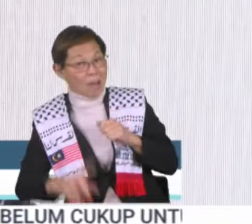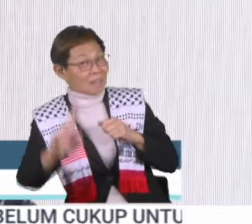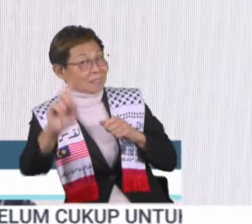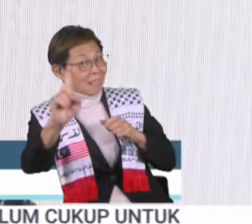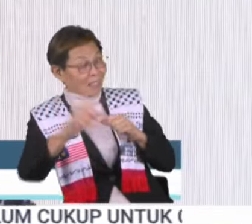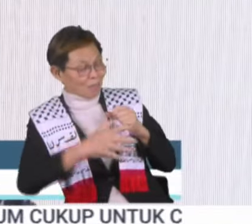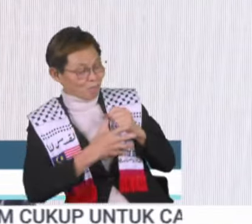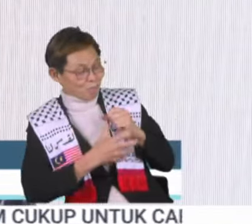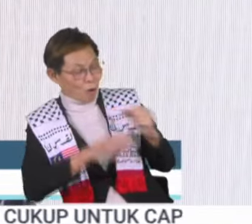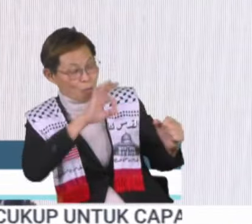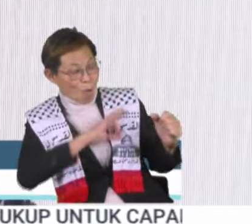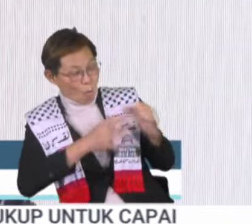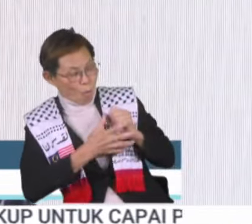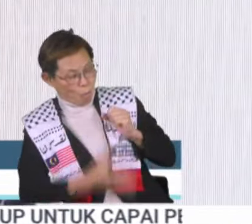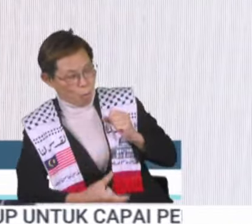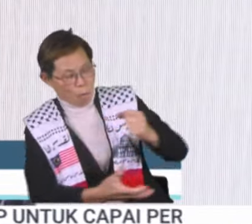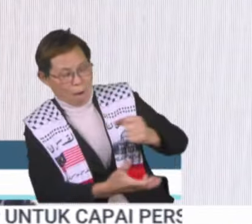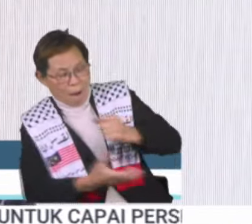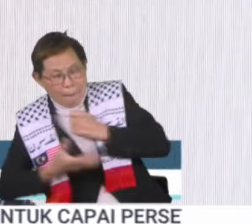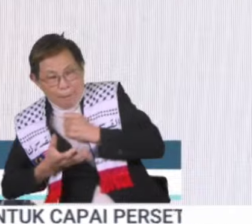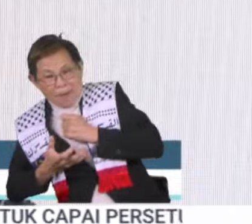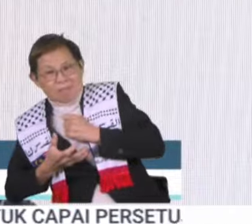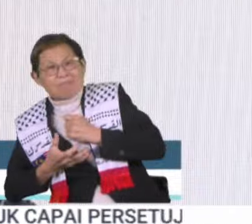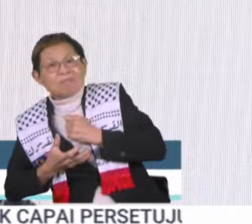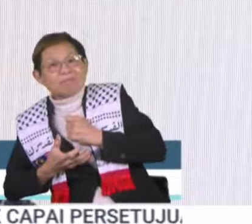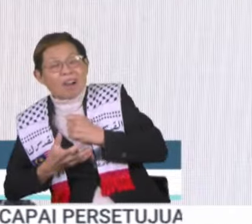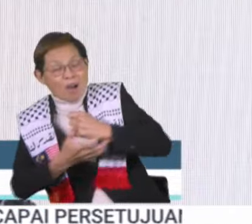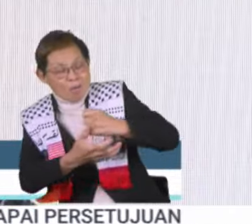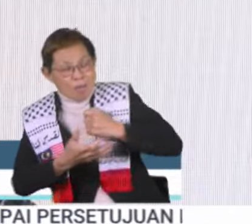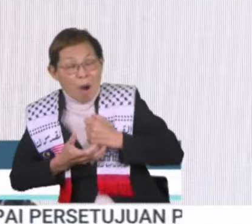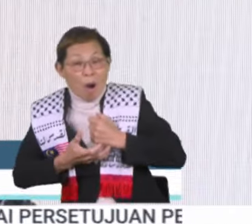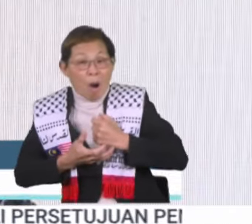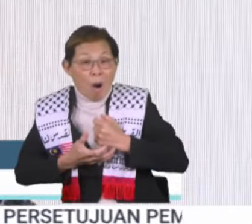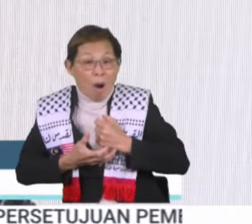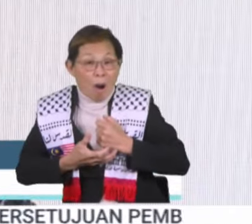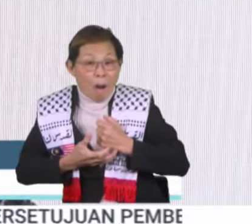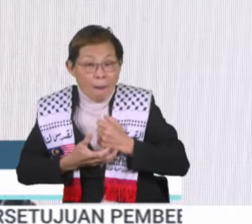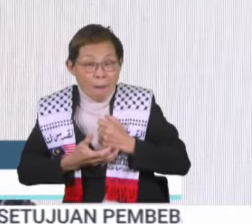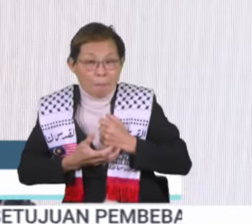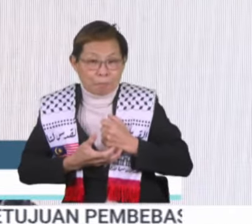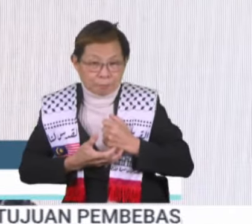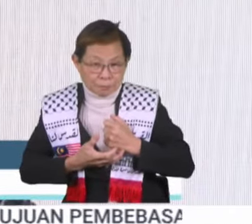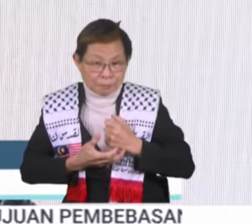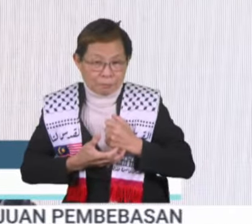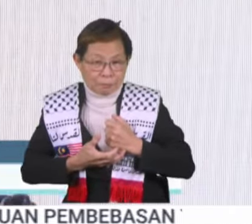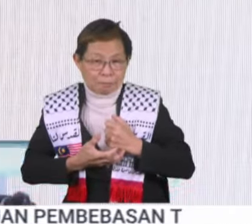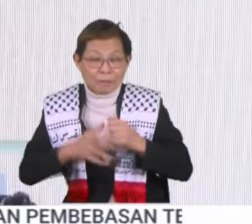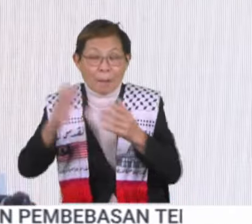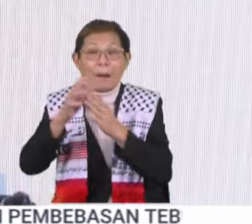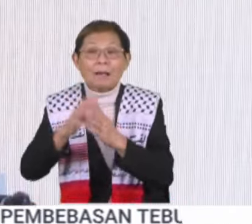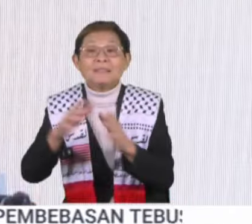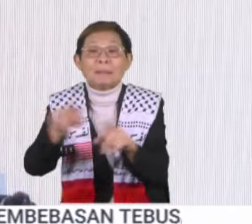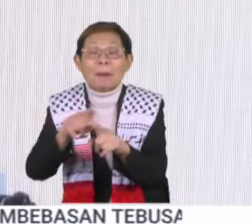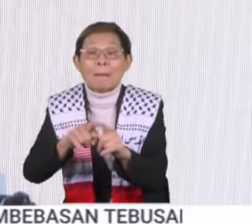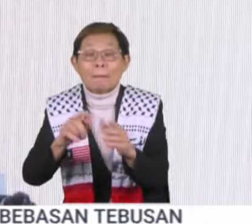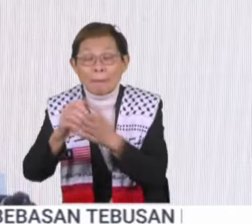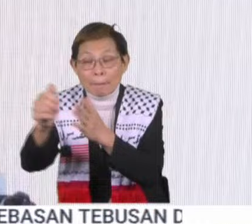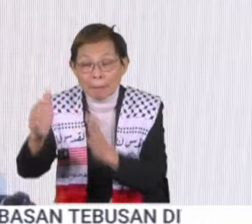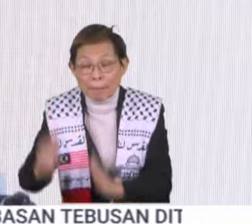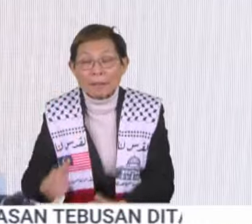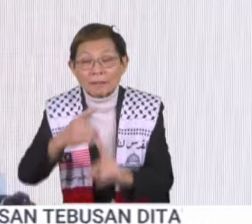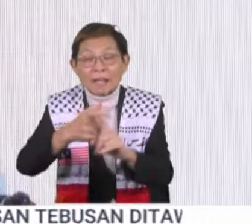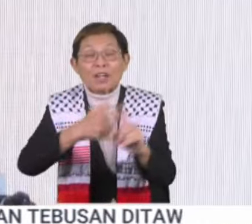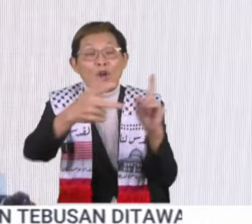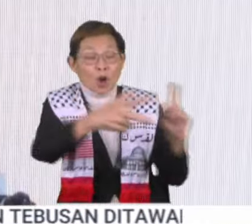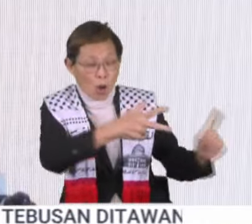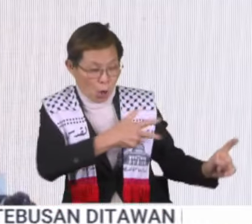itu diambil ibarat kata seorang pujangga dari pemimpin dari Indonesia, Muhammad Natsir,